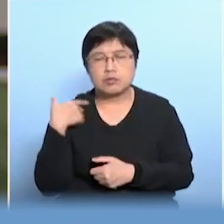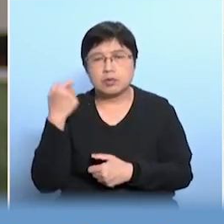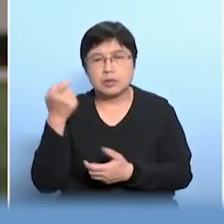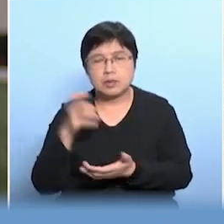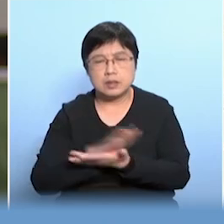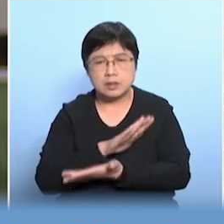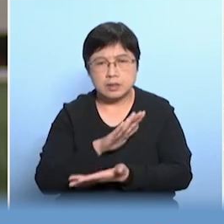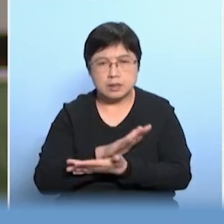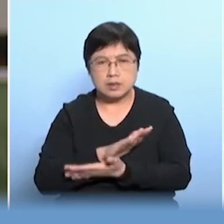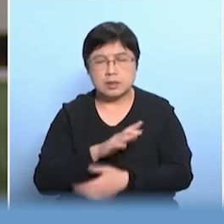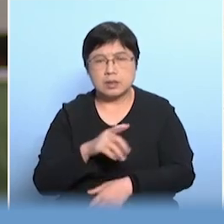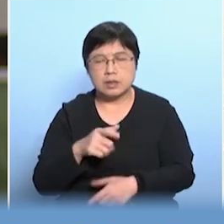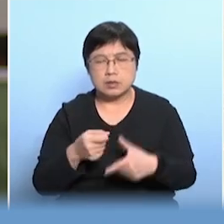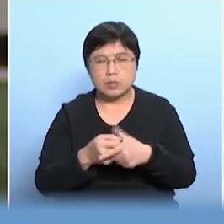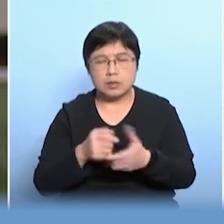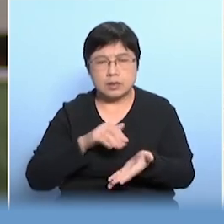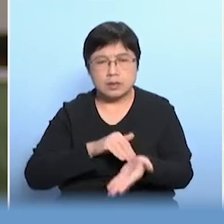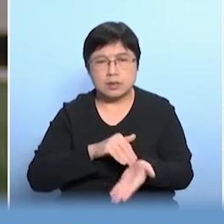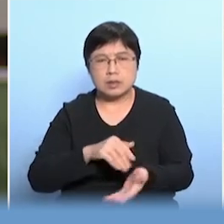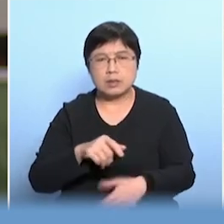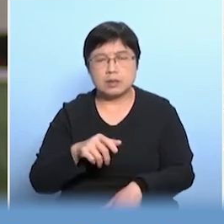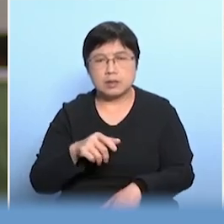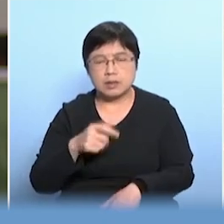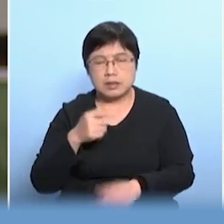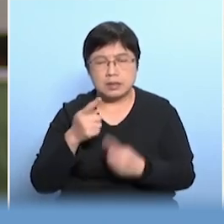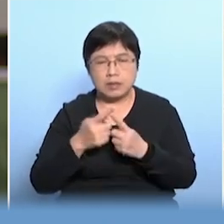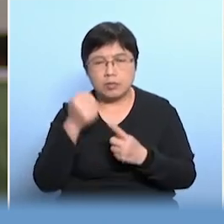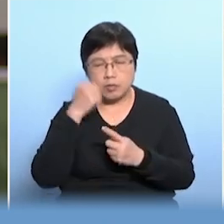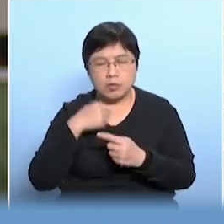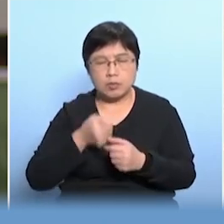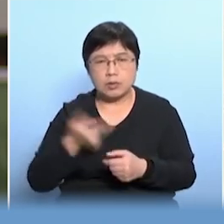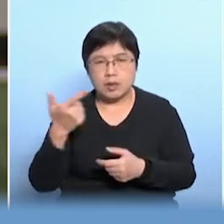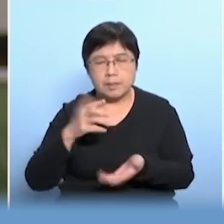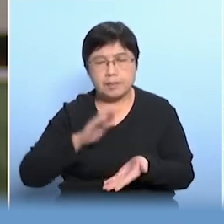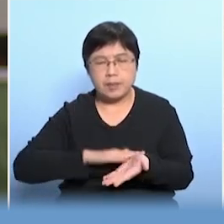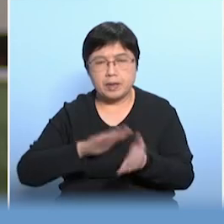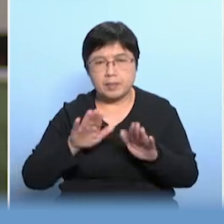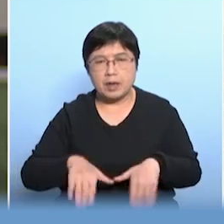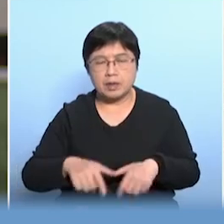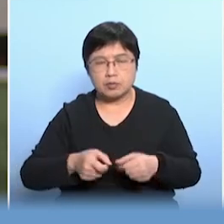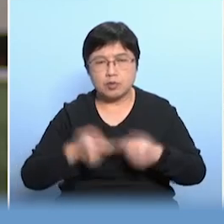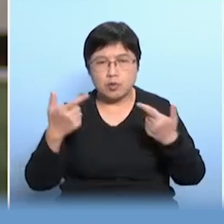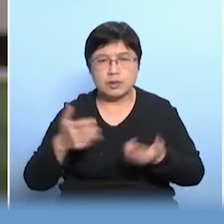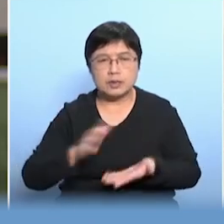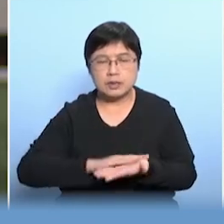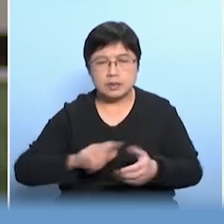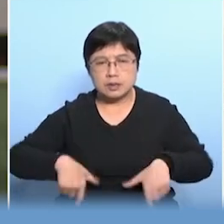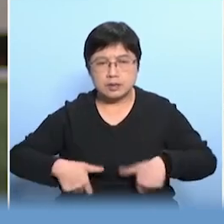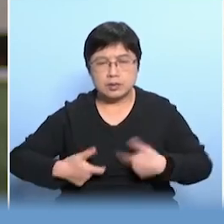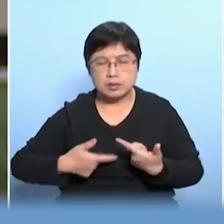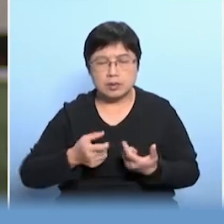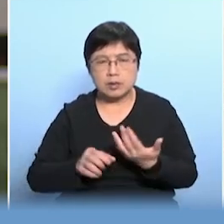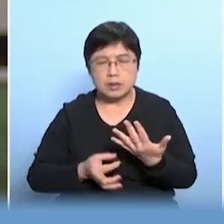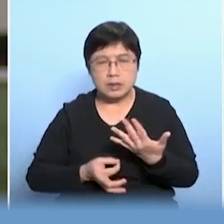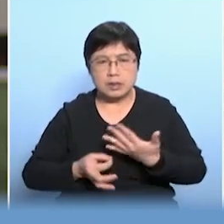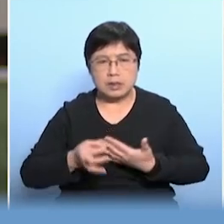年来公共医疗系统，尤其是面临人口老化、慢性疾病的增加、医疗开支上升等的挑